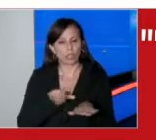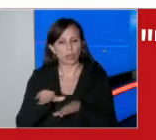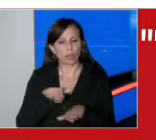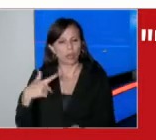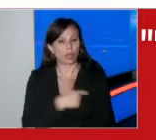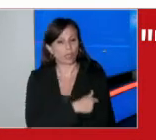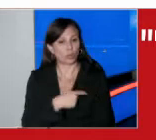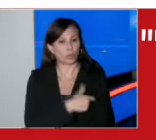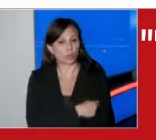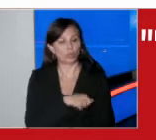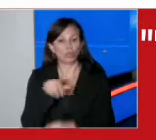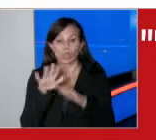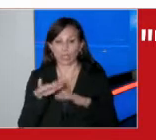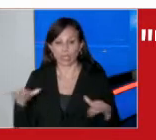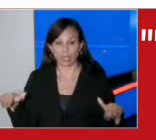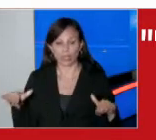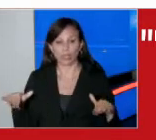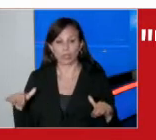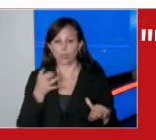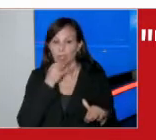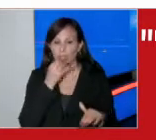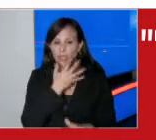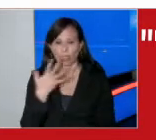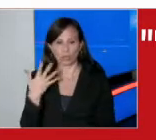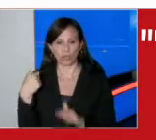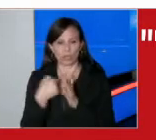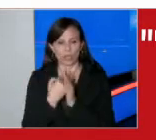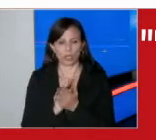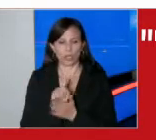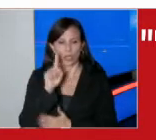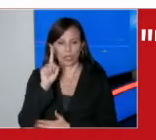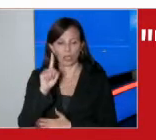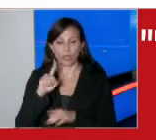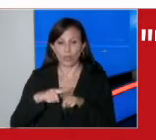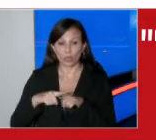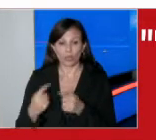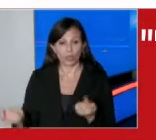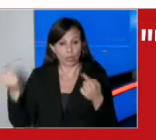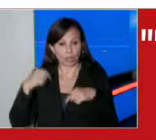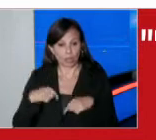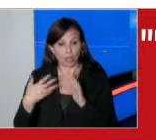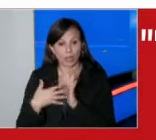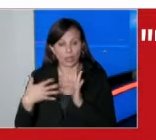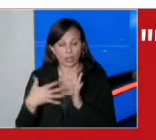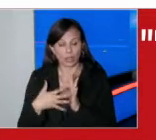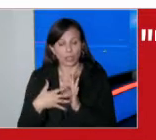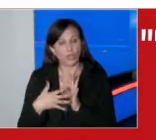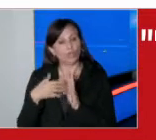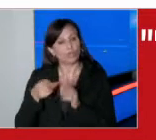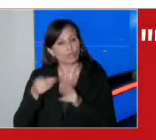החיסונים, להמשיך עם החיסונים של הילדים הקטנים, גילי 5-11, וכל וריאנט שיגיע לוודא שהוא באמת עמיד